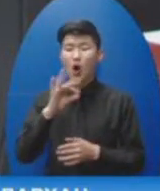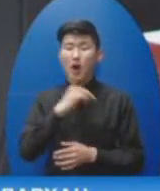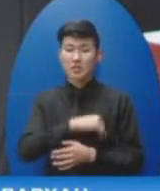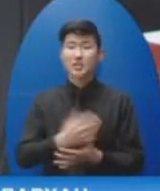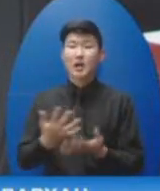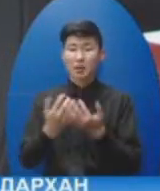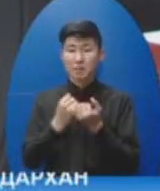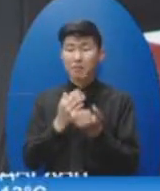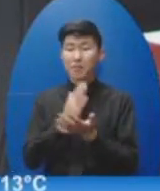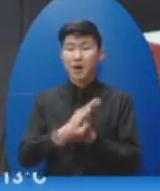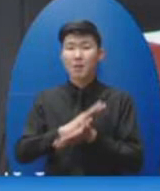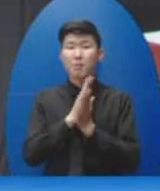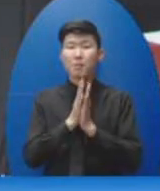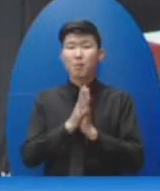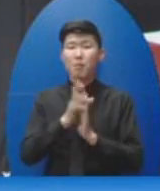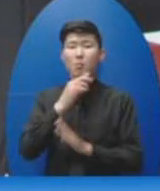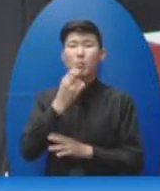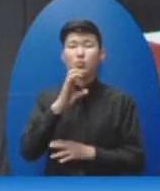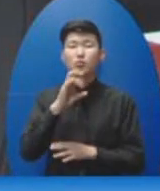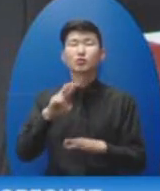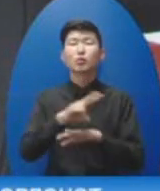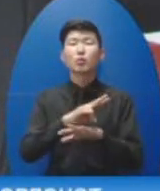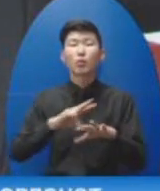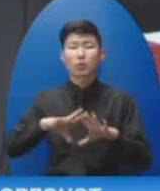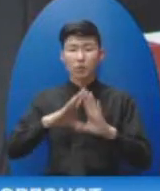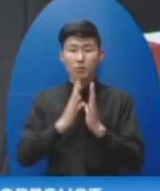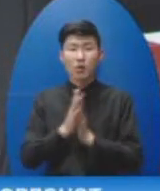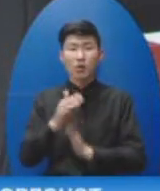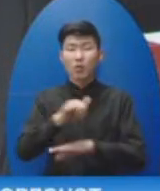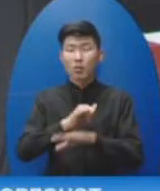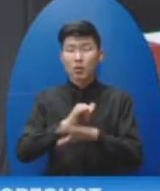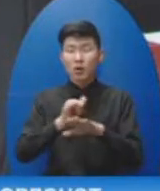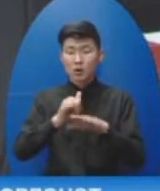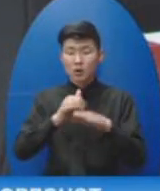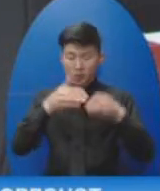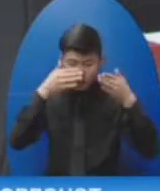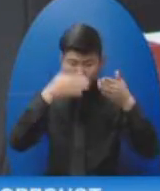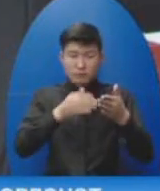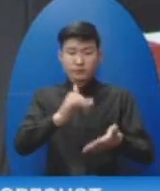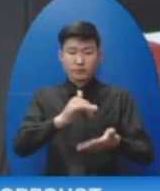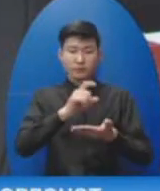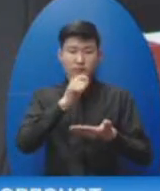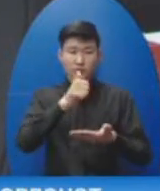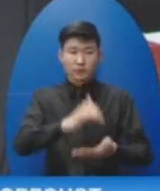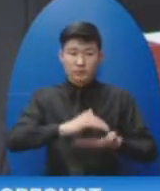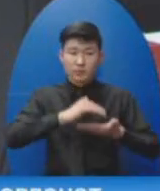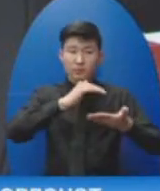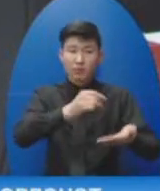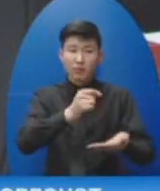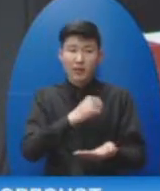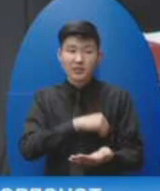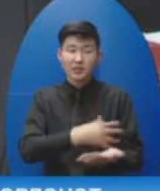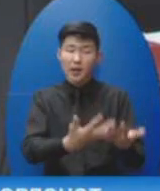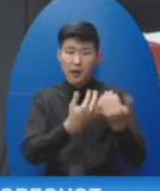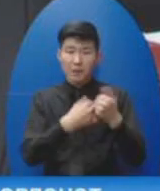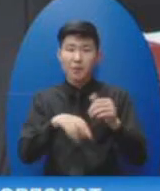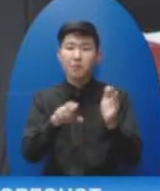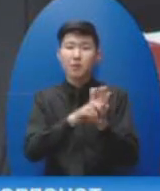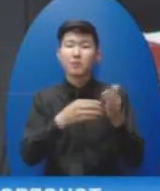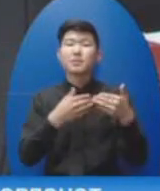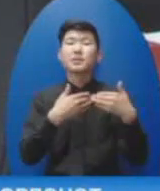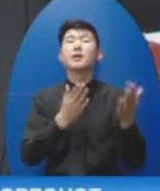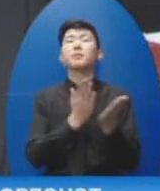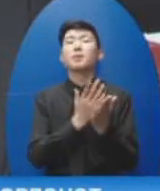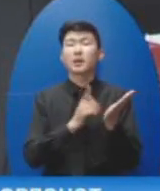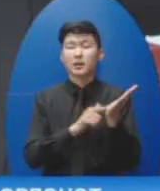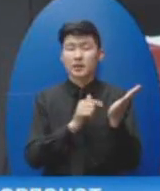одоо бүс нутаг ийм одоо бомтууд руугаа л одоо улсын төлөвлөсөн төсөв хөрөнгө ахиухыг хийгээд орлого олох юм бол цо боломжоод нээж өгөх хэрэгтэй л гэдэг юм байр